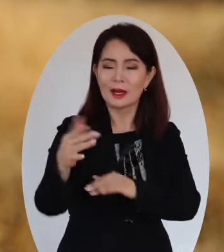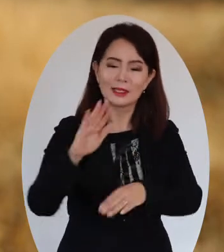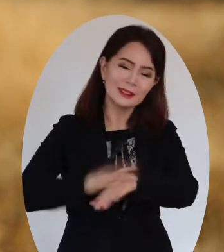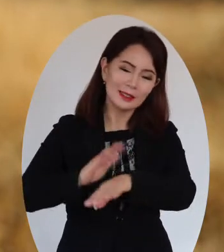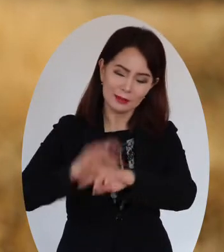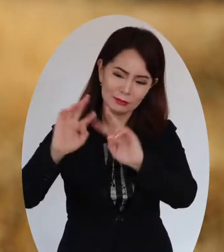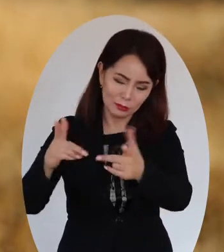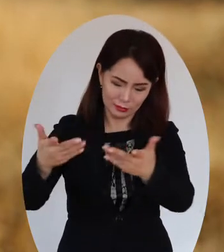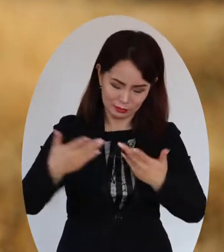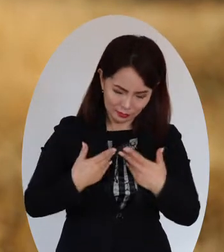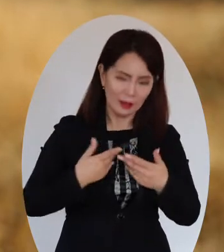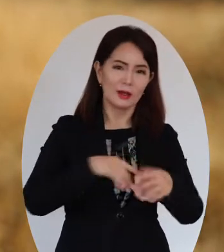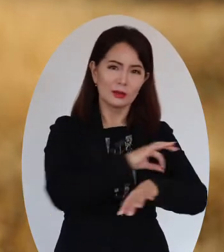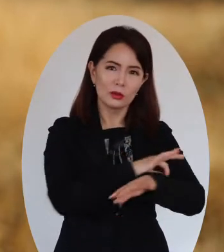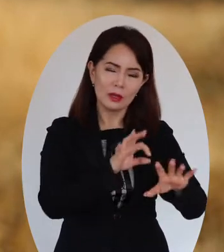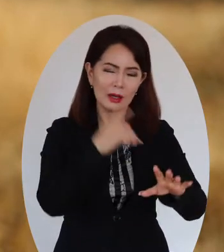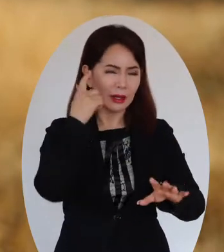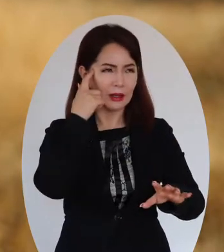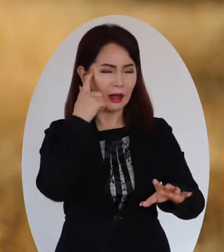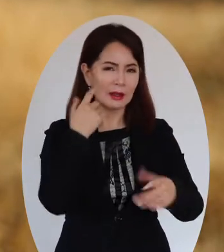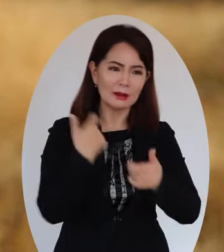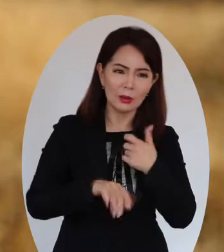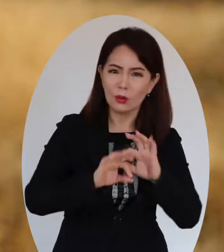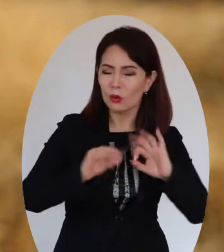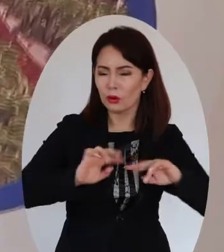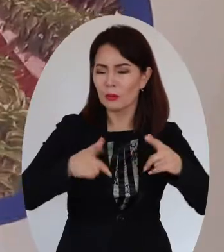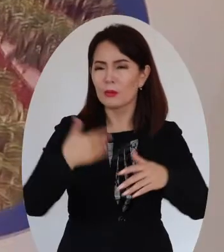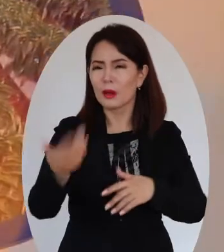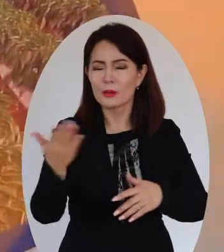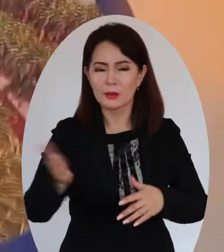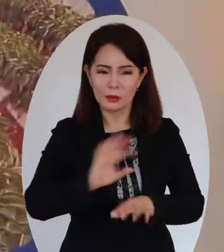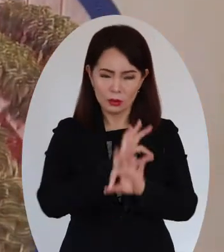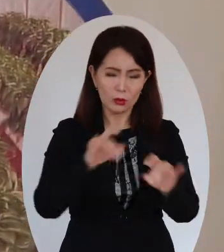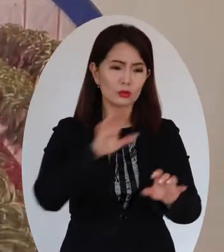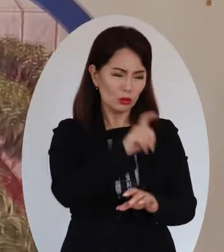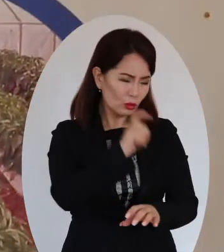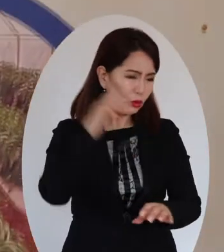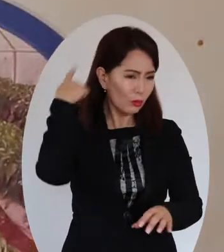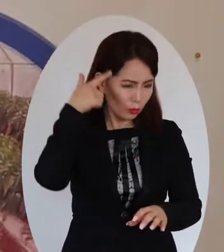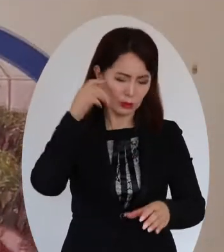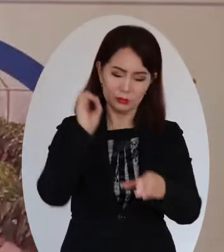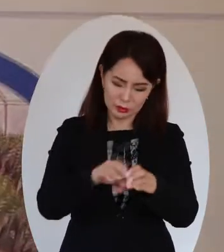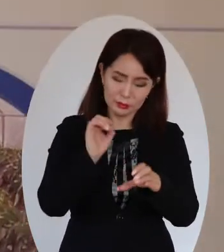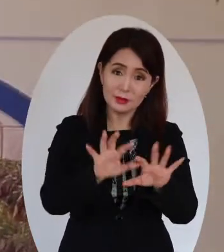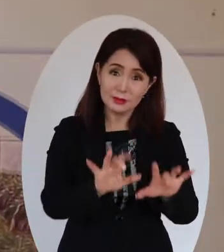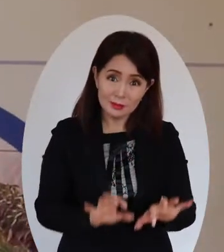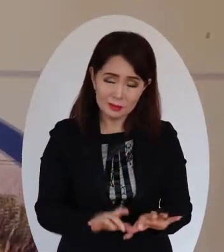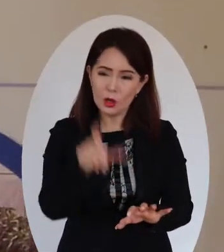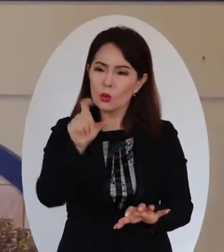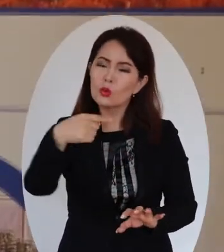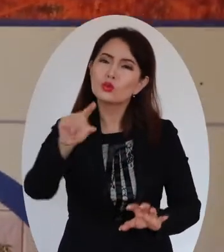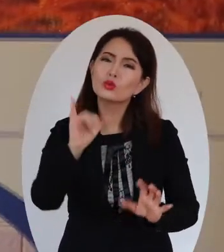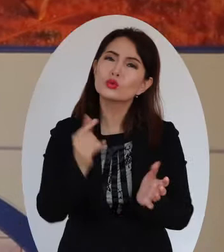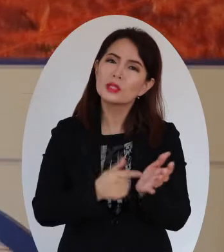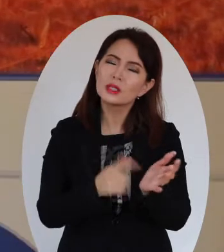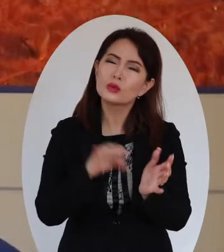ирэхээр нөгөө анхныхаа бичсэн санааг болохгүй байх юм байх гээл дахиад засаад очдог. Өөрийнхөө бодож ирснийг тэн дээр бичээд байсан. Хүмүүс юу эрэхтэй вэ гэдгийг